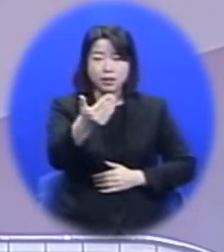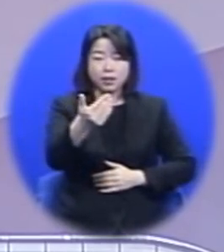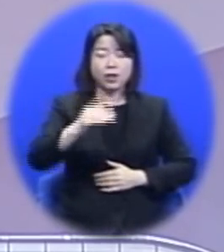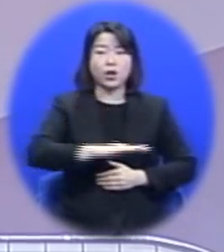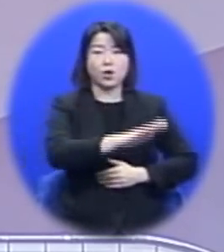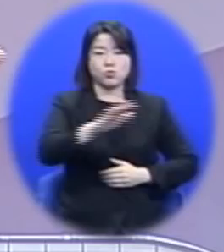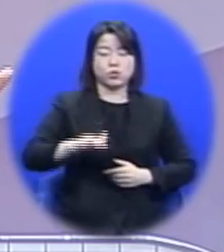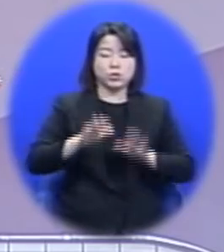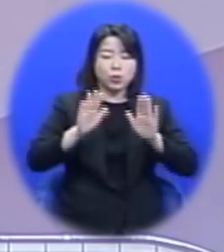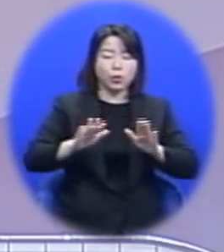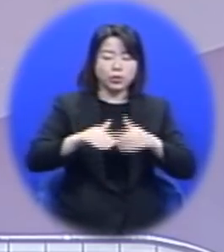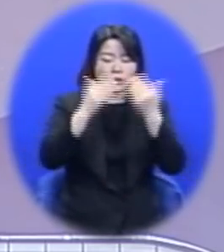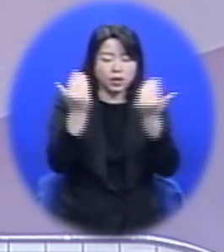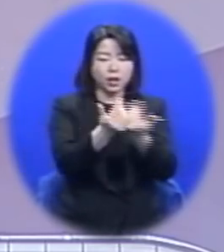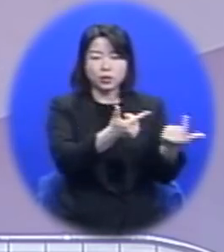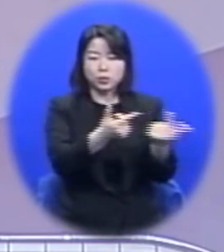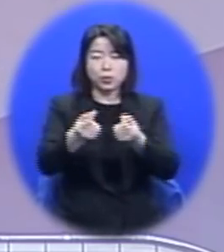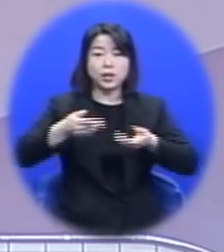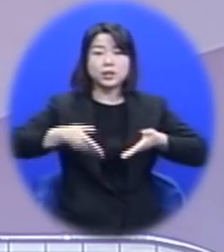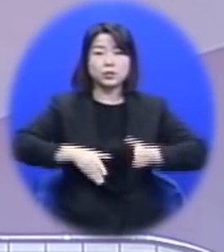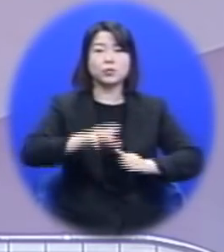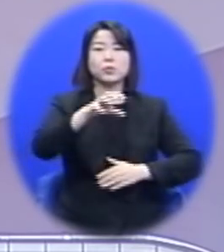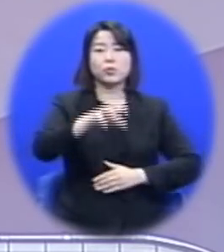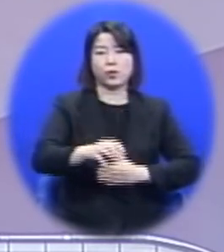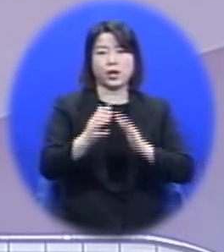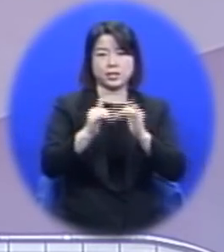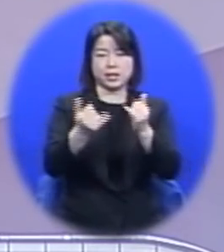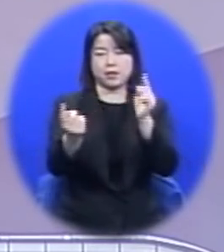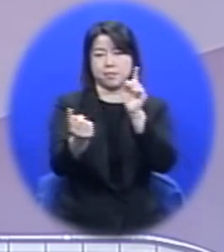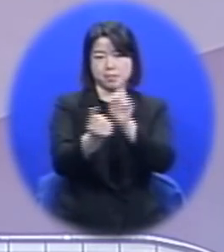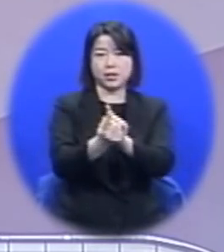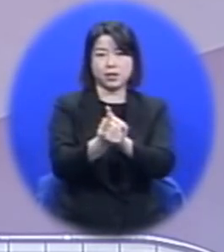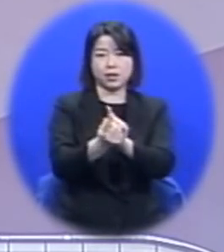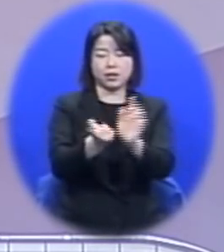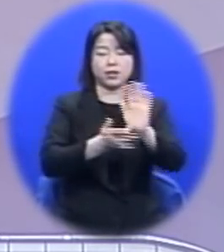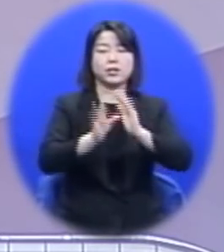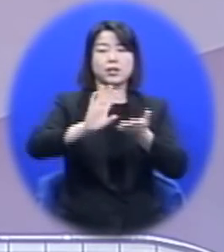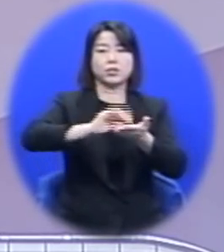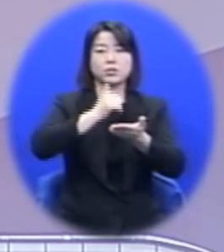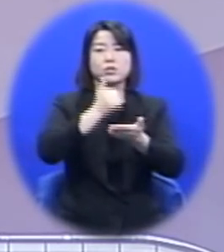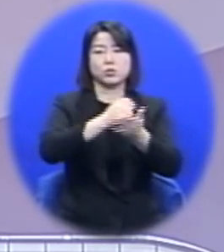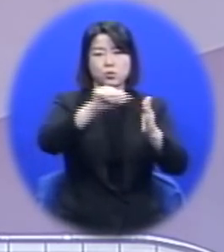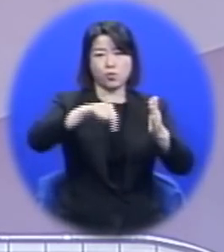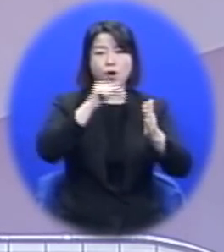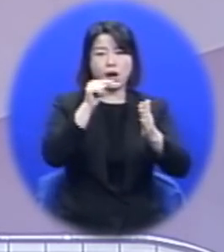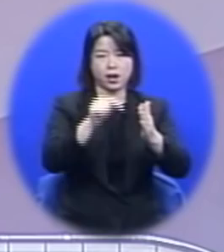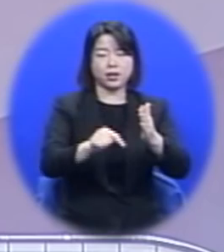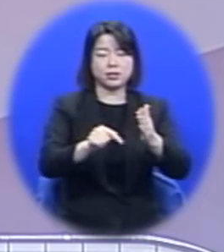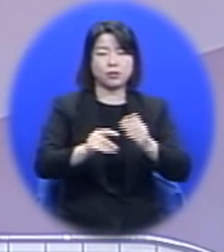다 같은 고향 사람들을 만난 거예요. 예수 그리스도 안에서.